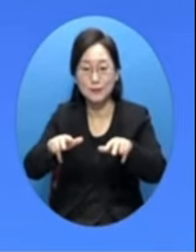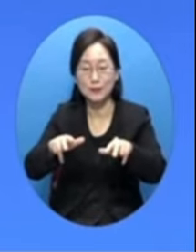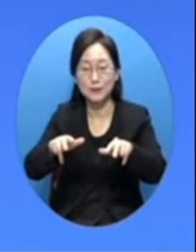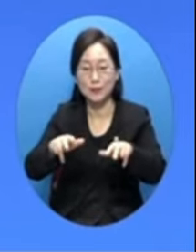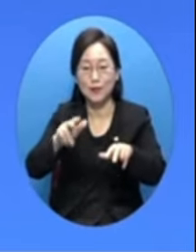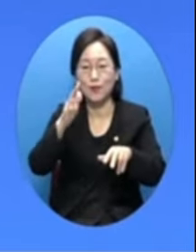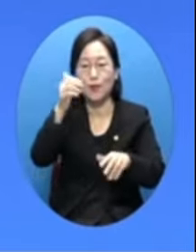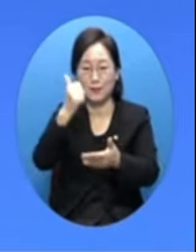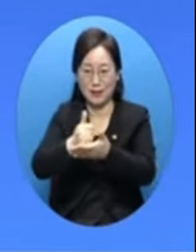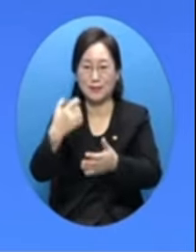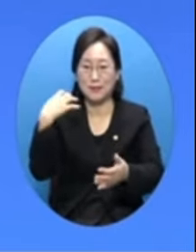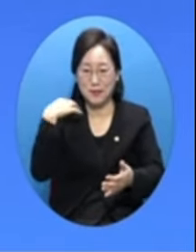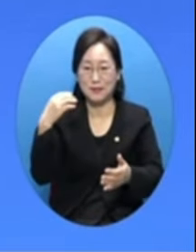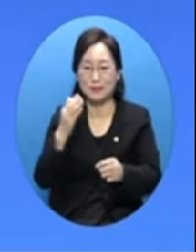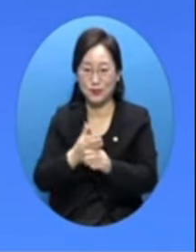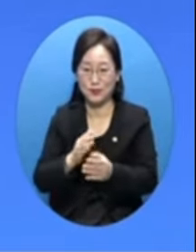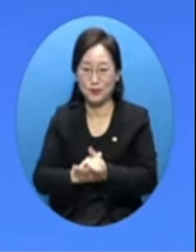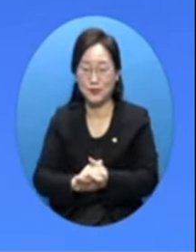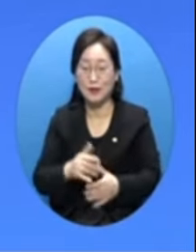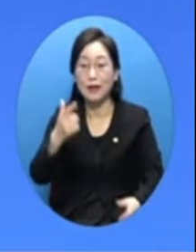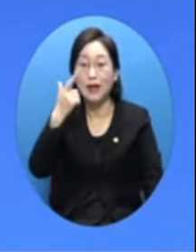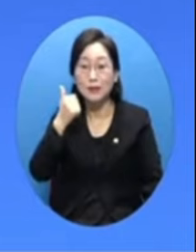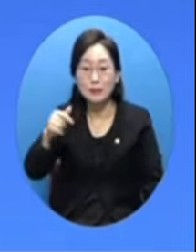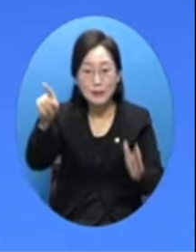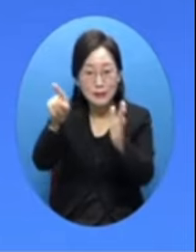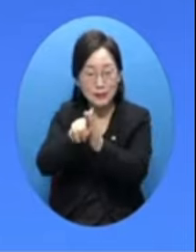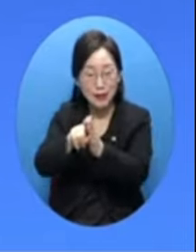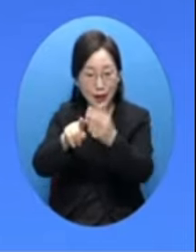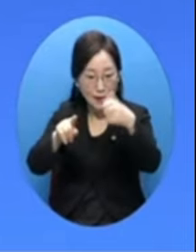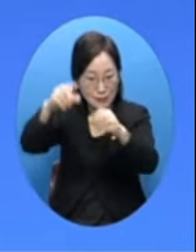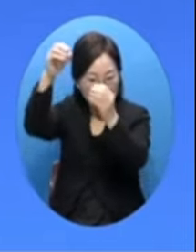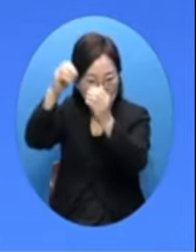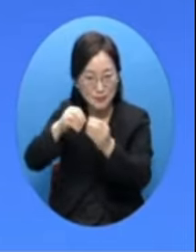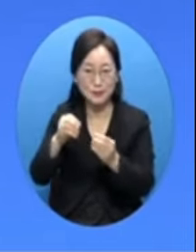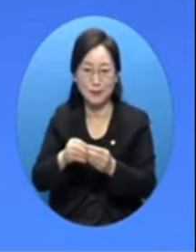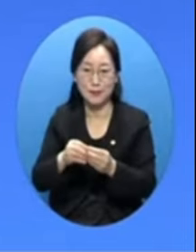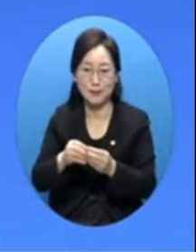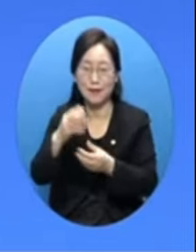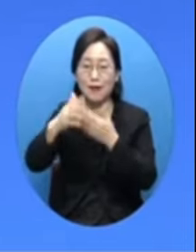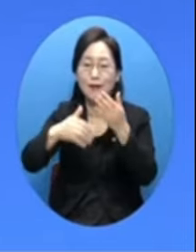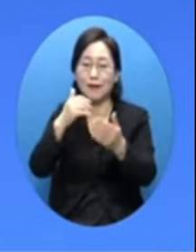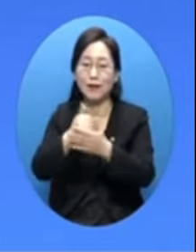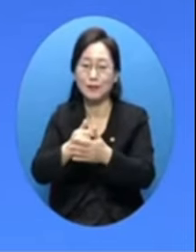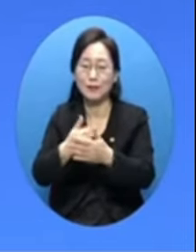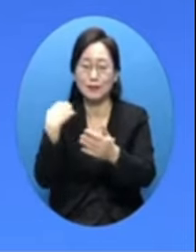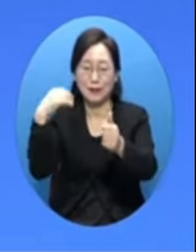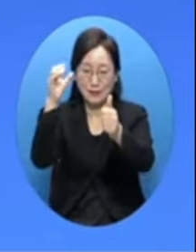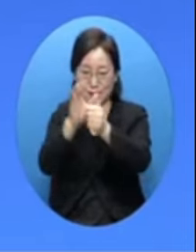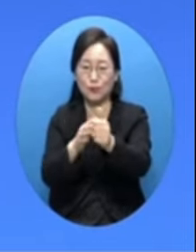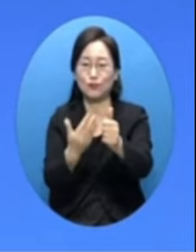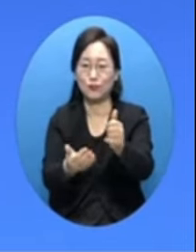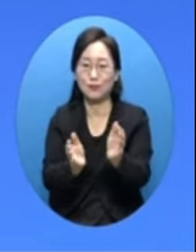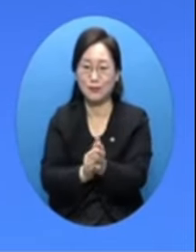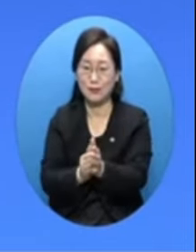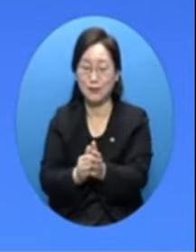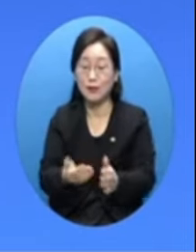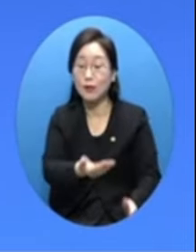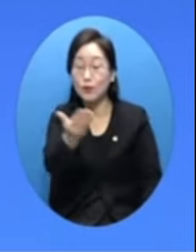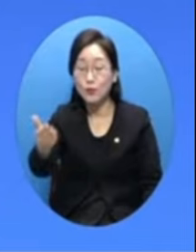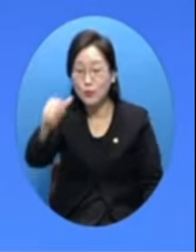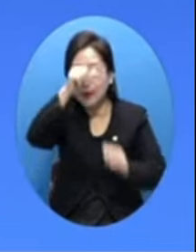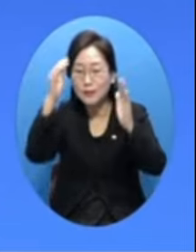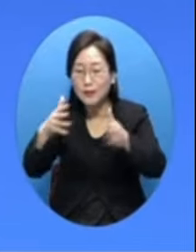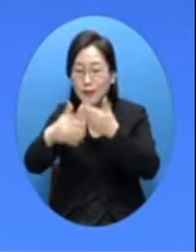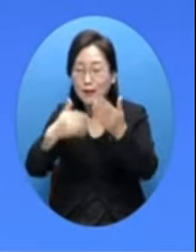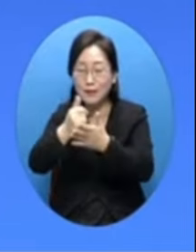끌고 있는데 아버지의 신앙을 아들이도 물려받아 갖고 하나님께서 그 기업을 세워 주신 것입니다 여러분이 생 살아가는 동안